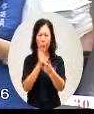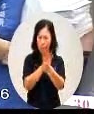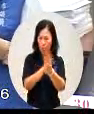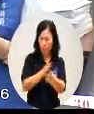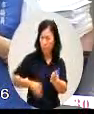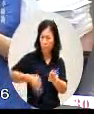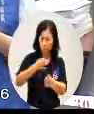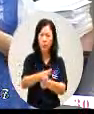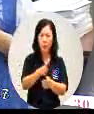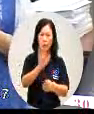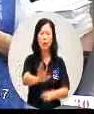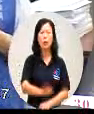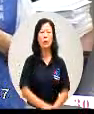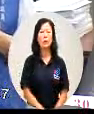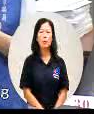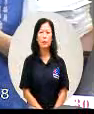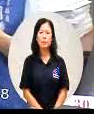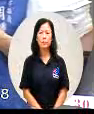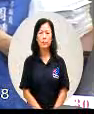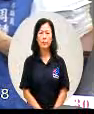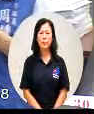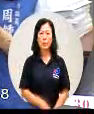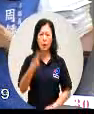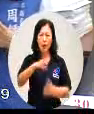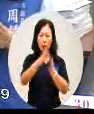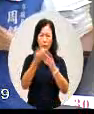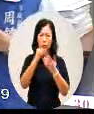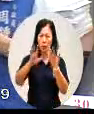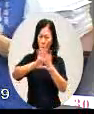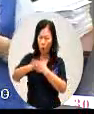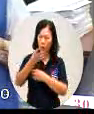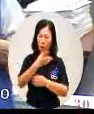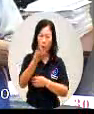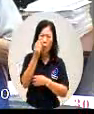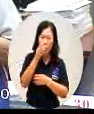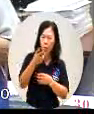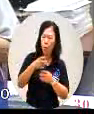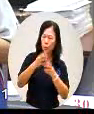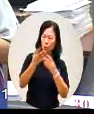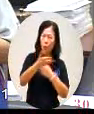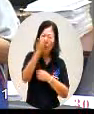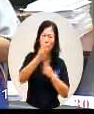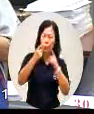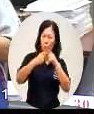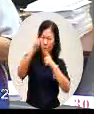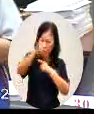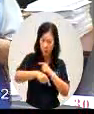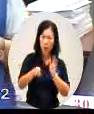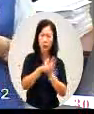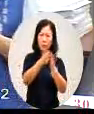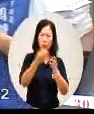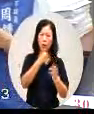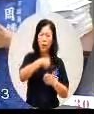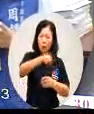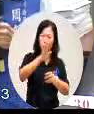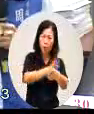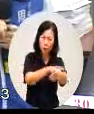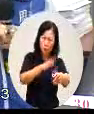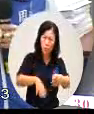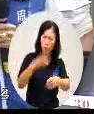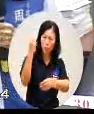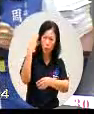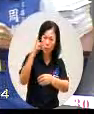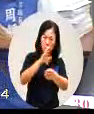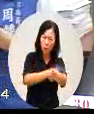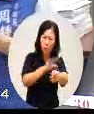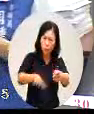一些力。我想安哪地外来的观光客旅客到左心站啊，要走